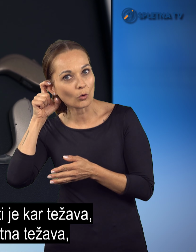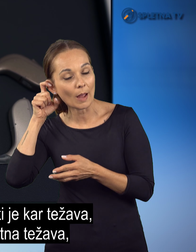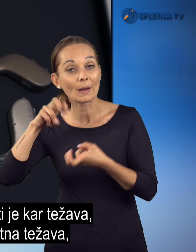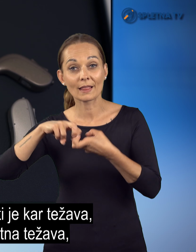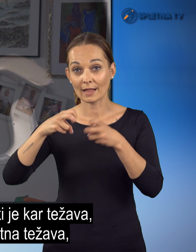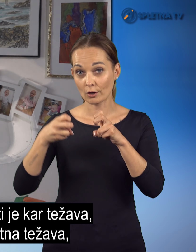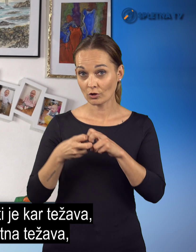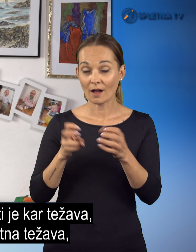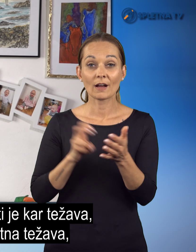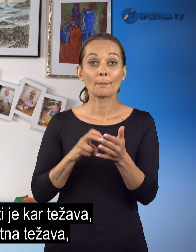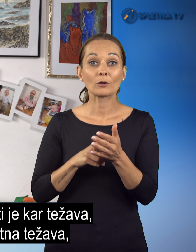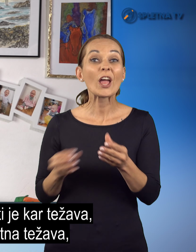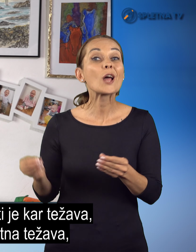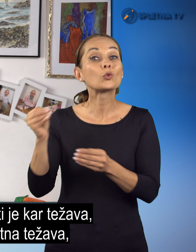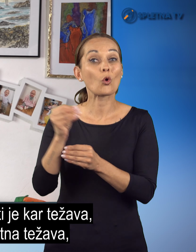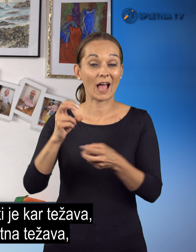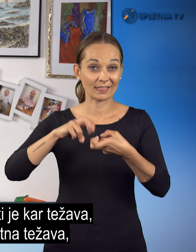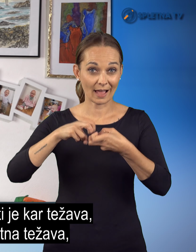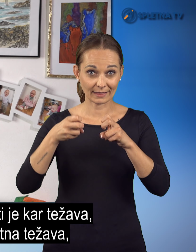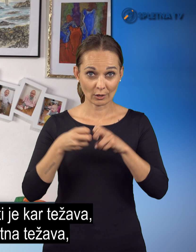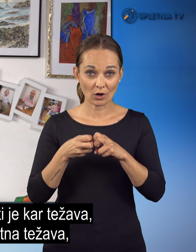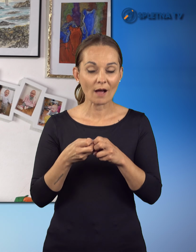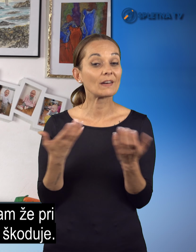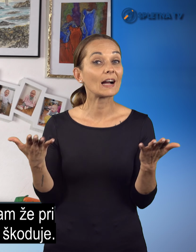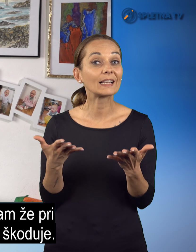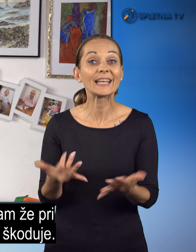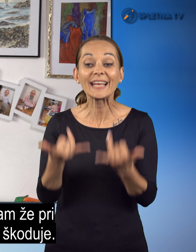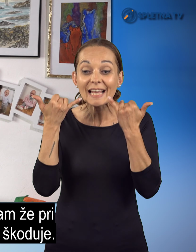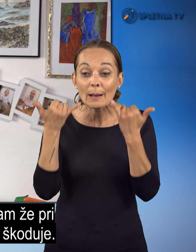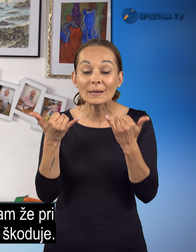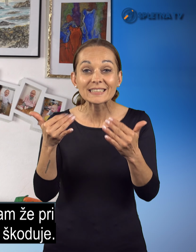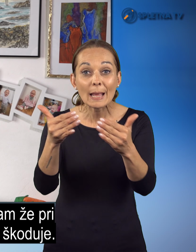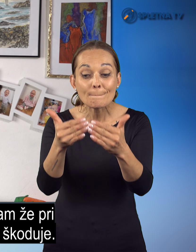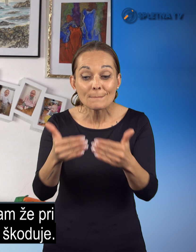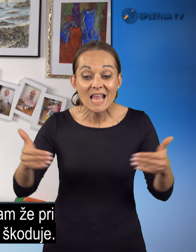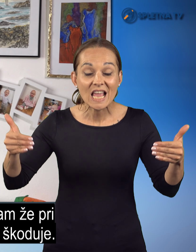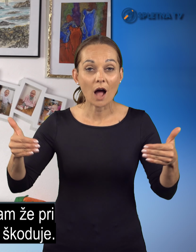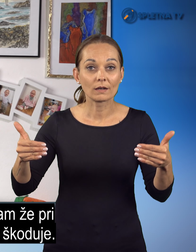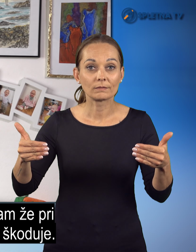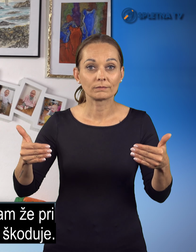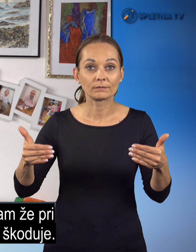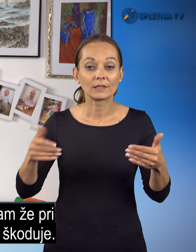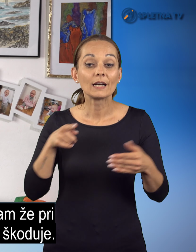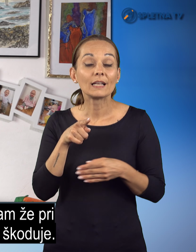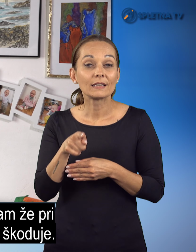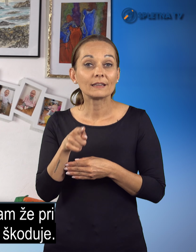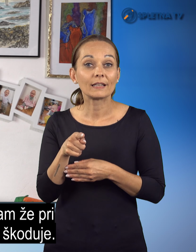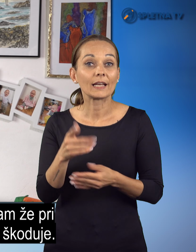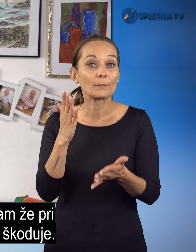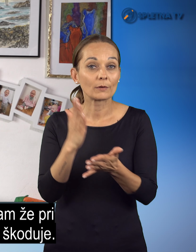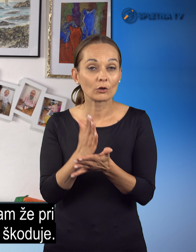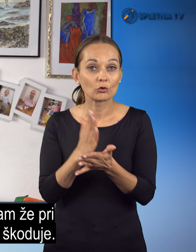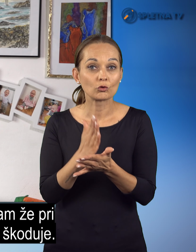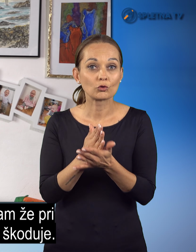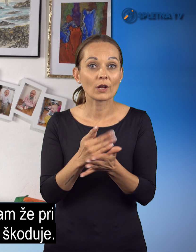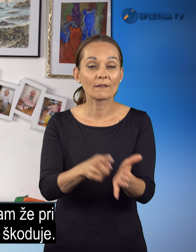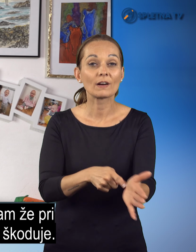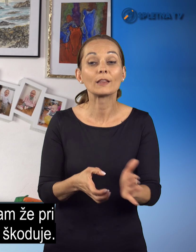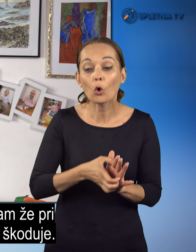težava. S tem, da je še dodatna težava, kje je zdaj pa meja, pri katerem vam že